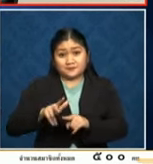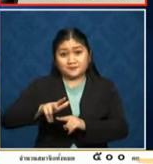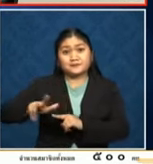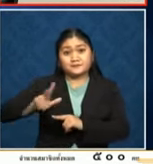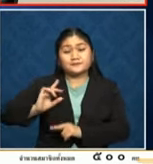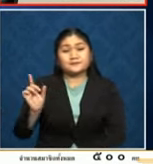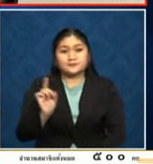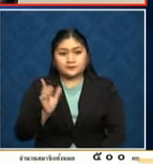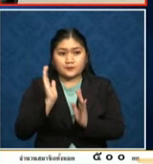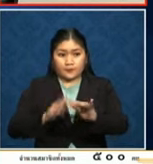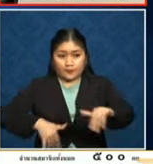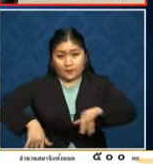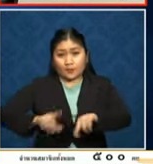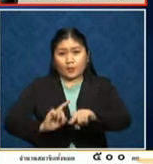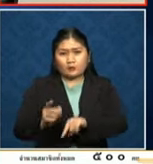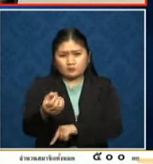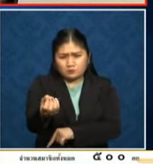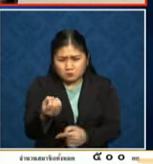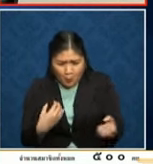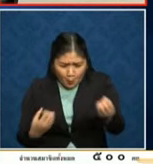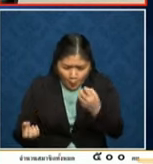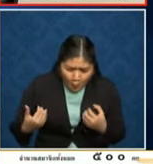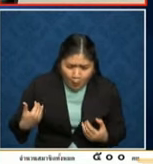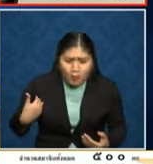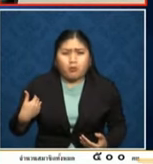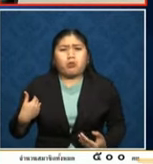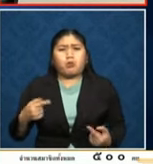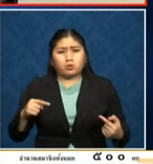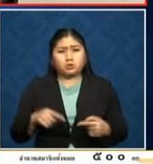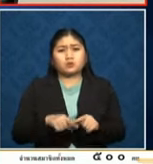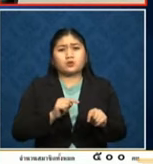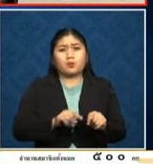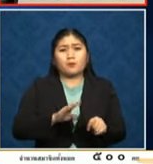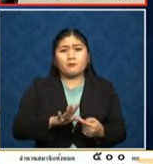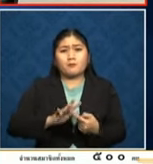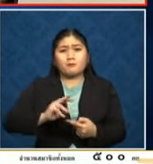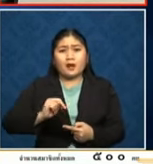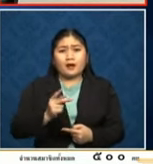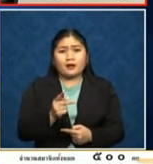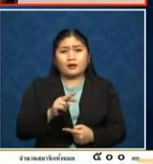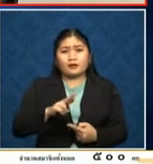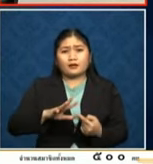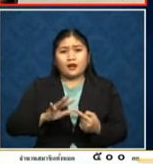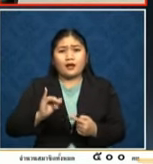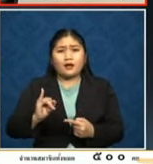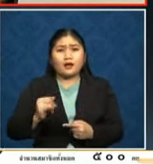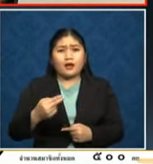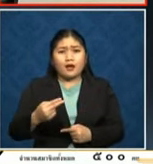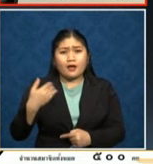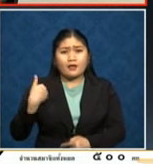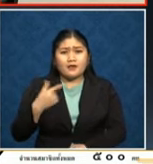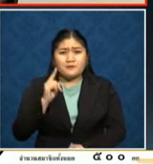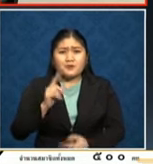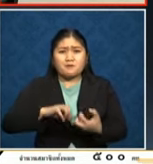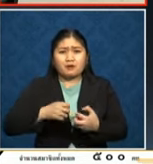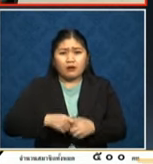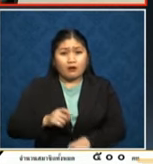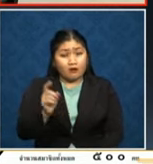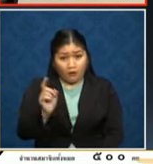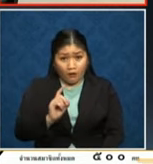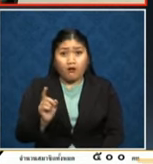านหลายคนเลยค่ะที่ร้องเรียนดิฉันมาว่าภายในตำบลบางกระหายอำเภอเมืองจังหวัดฉะเชิงเทรามีปัญห